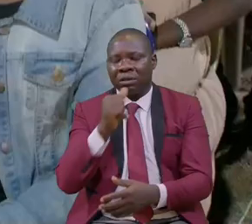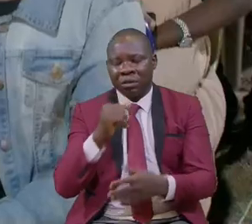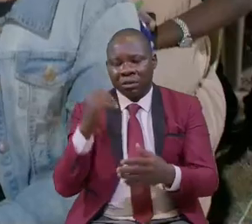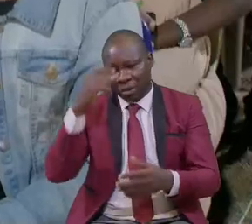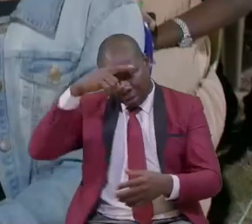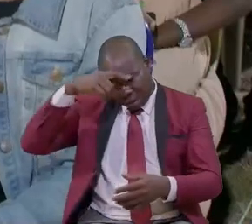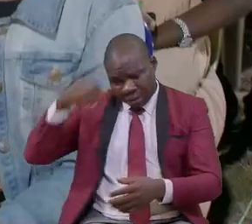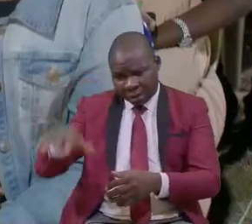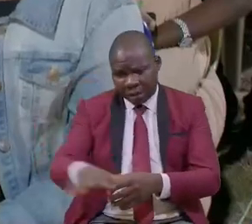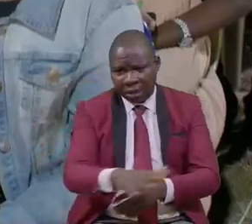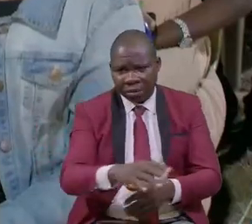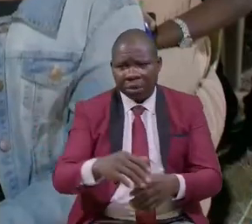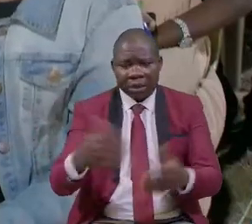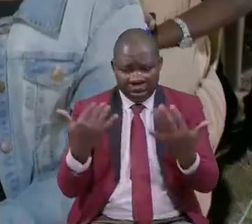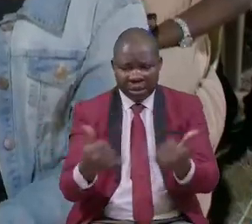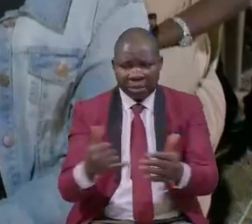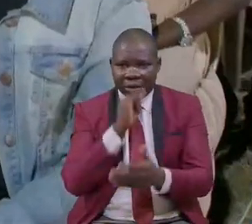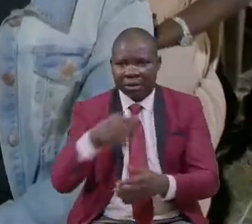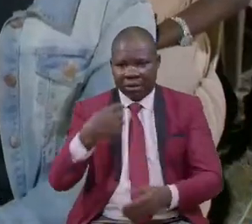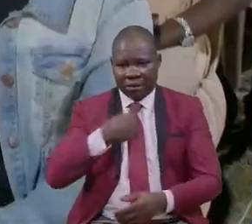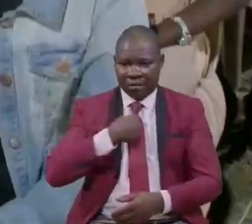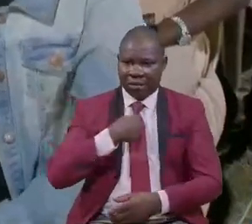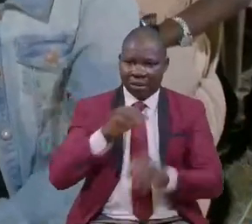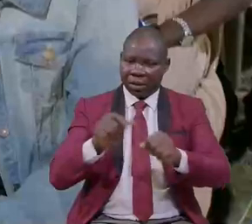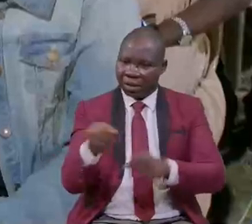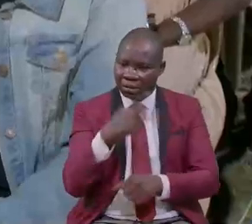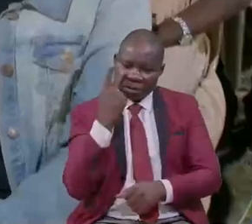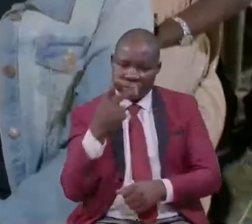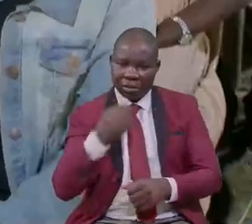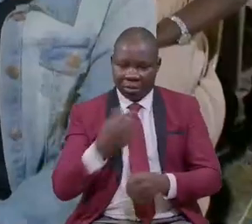Ce soir, ce n'est pas l'ombre, c'est moi. Est-ce que tu me vois?